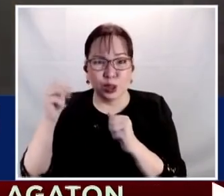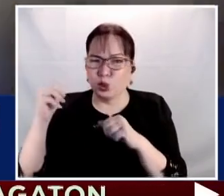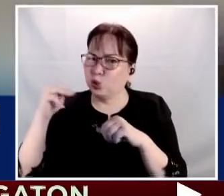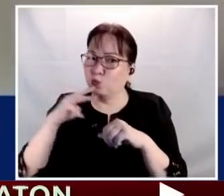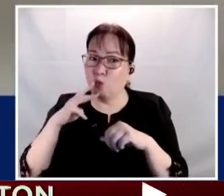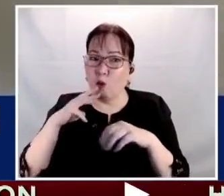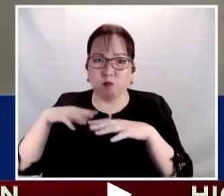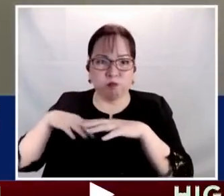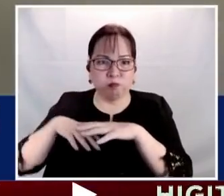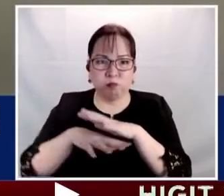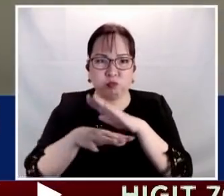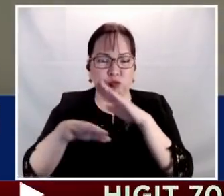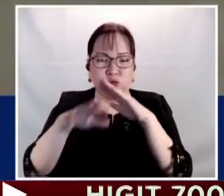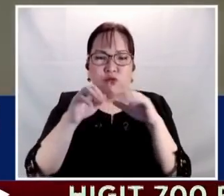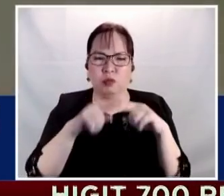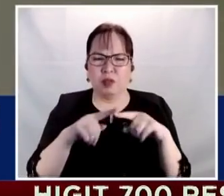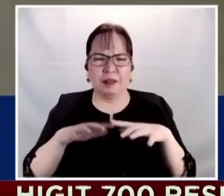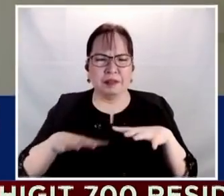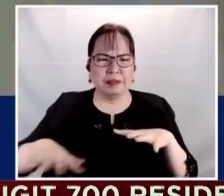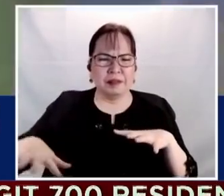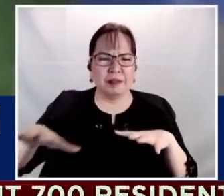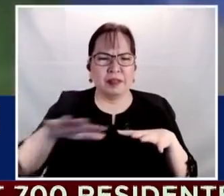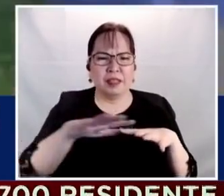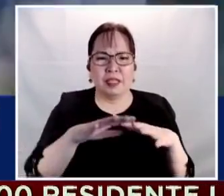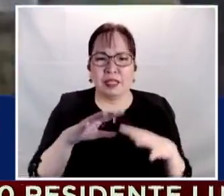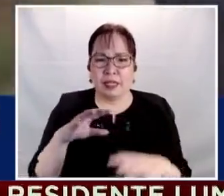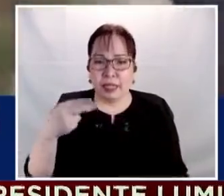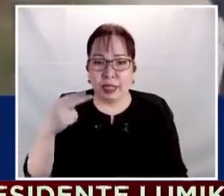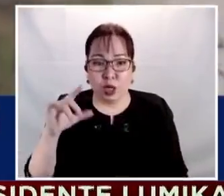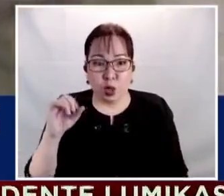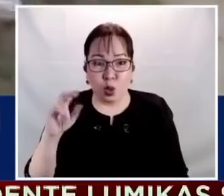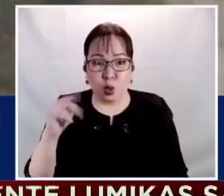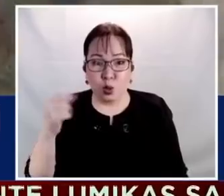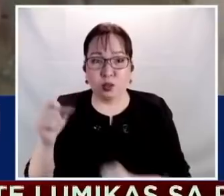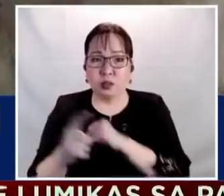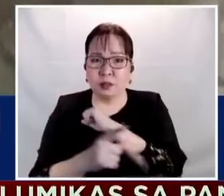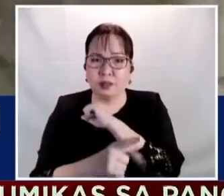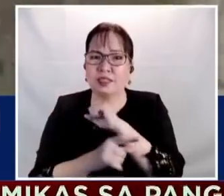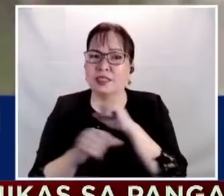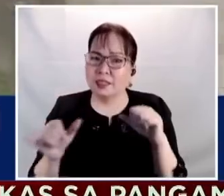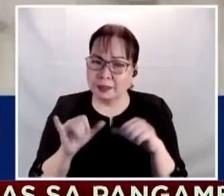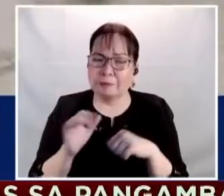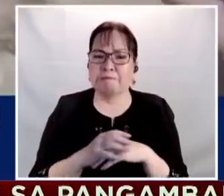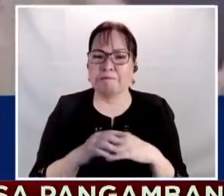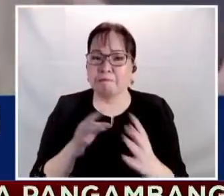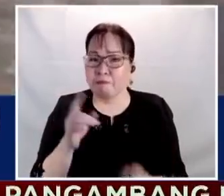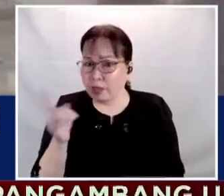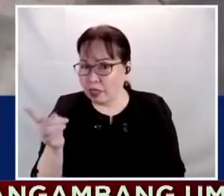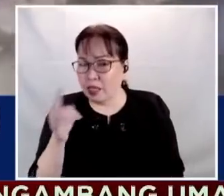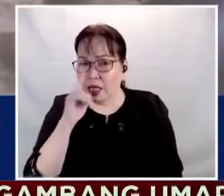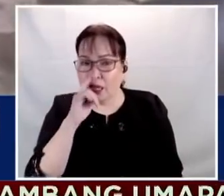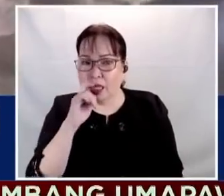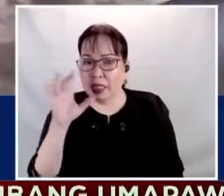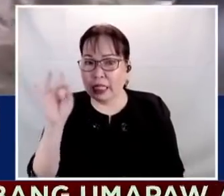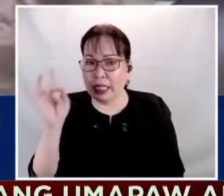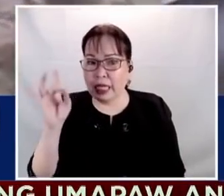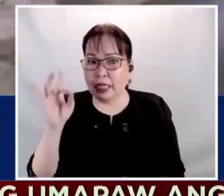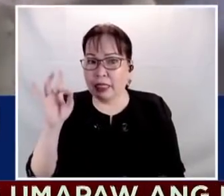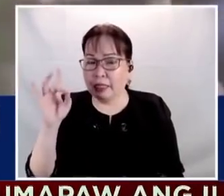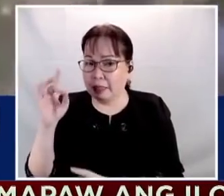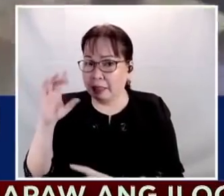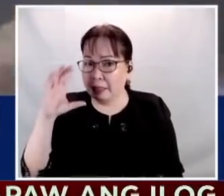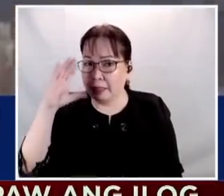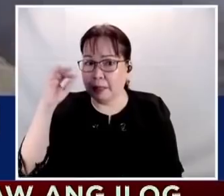tubig. Binahari ng Hilongos, Leyte. Sinagip naman ang 80-anyos na lalaking na-trap sa kanyang bahay sa